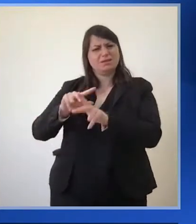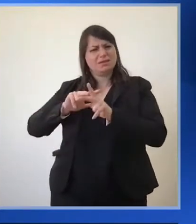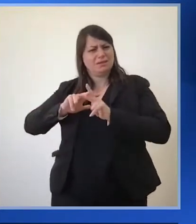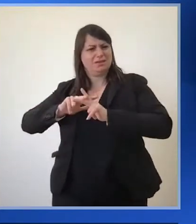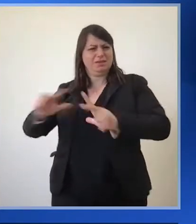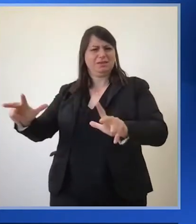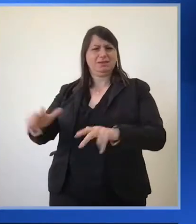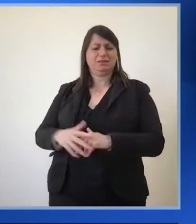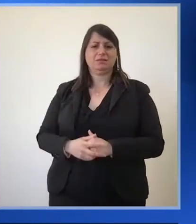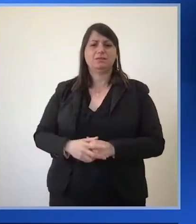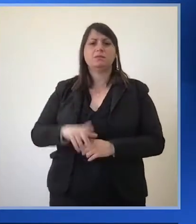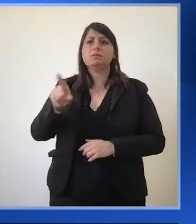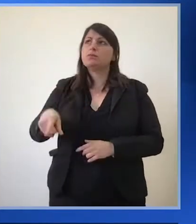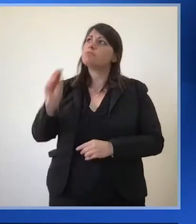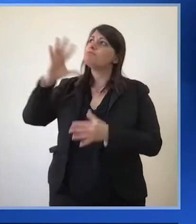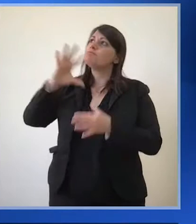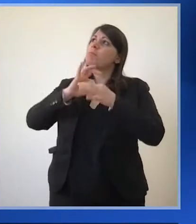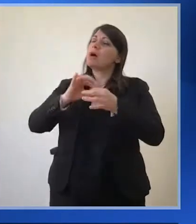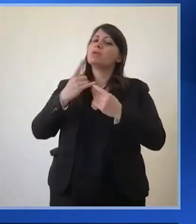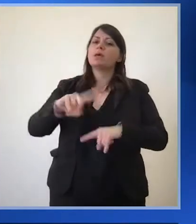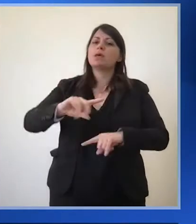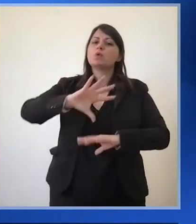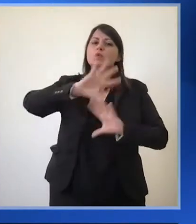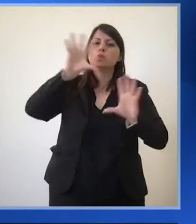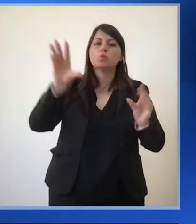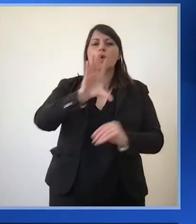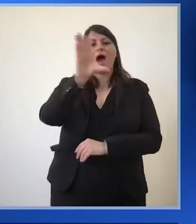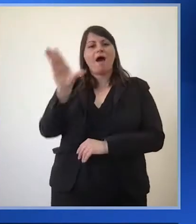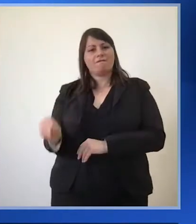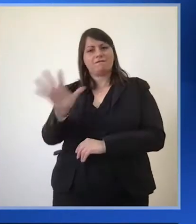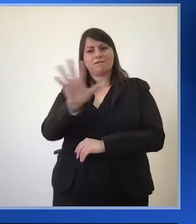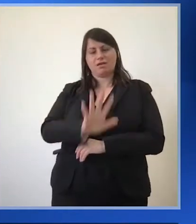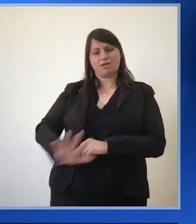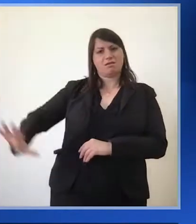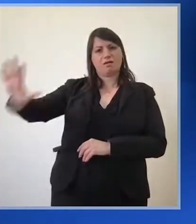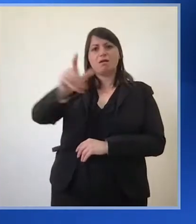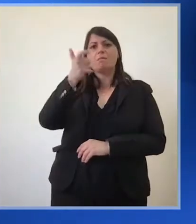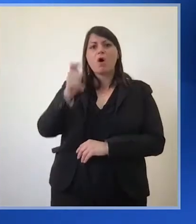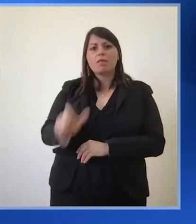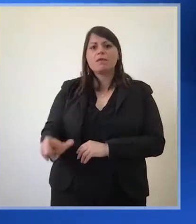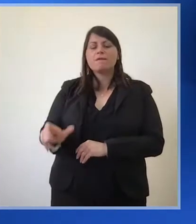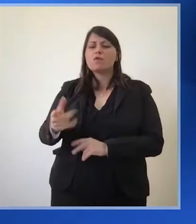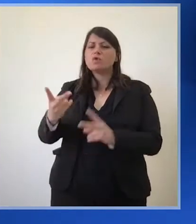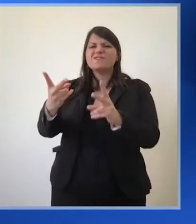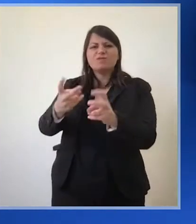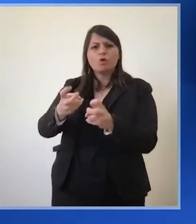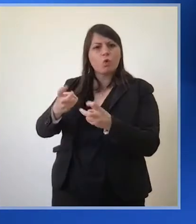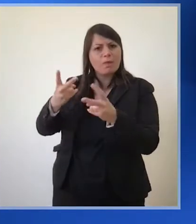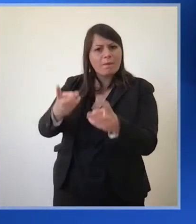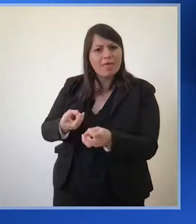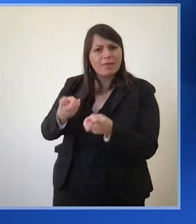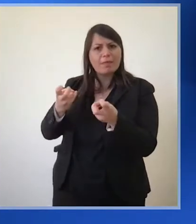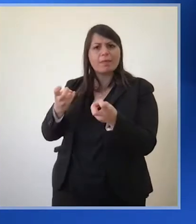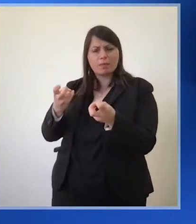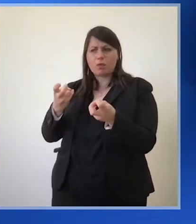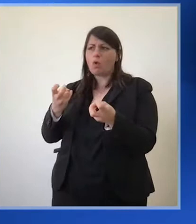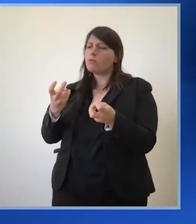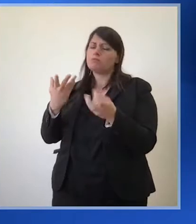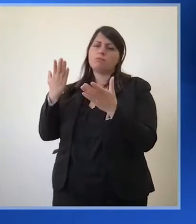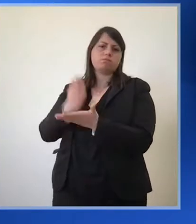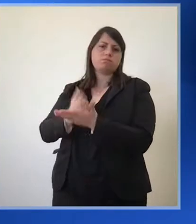Sia pace per tutto il continente africano, affinché cessino lo sfruttamento di cui è vittima